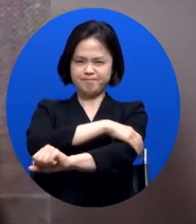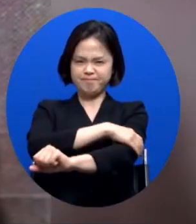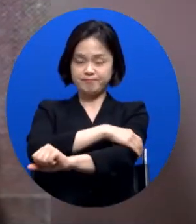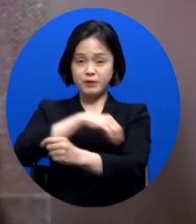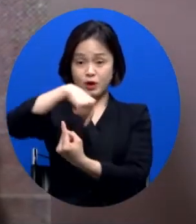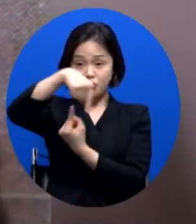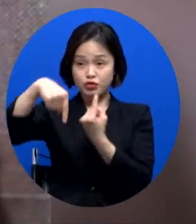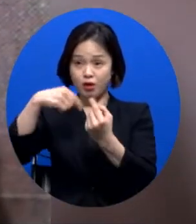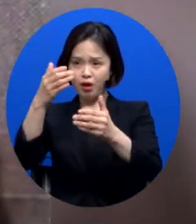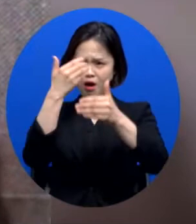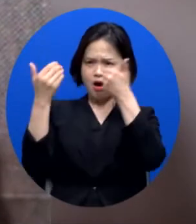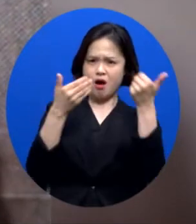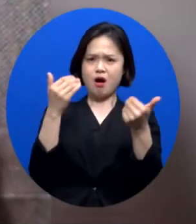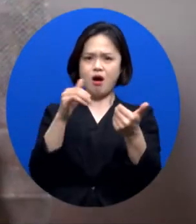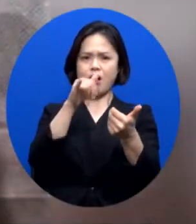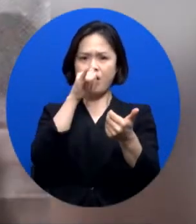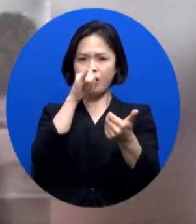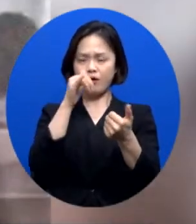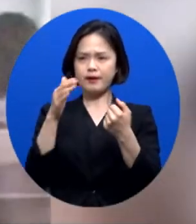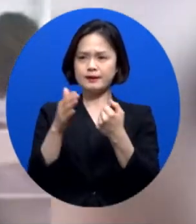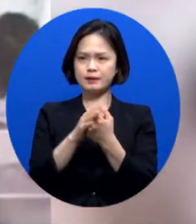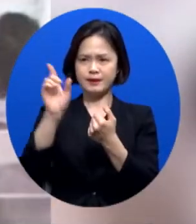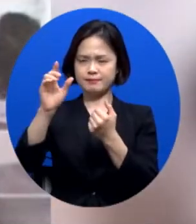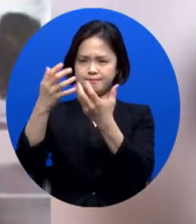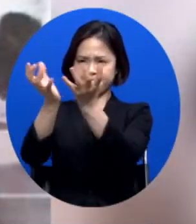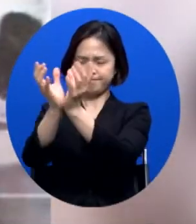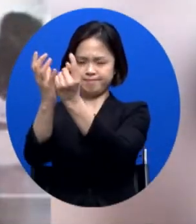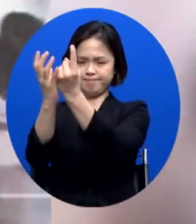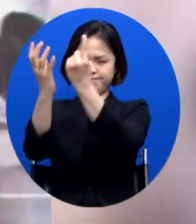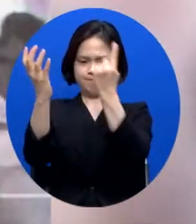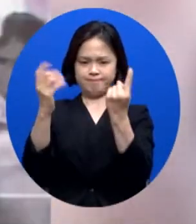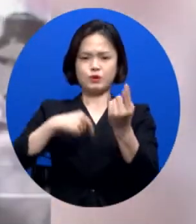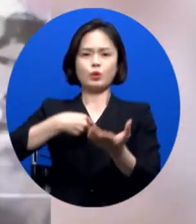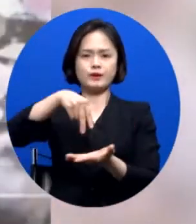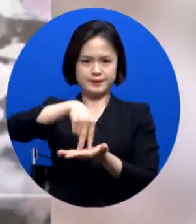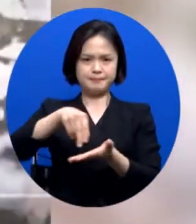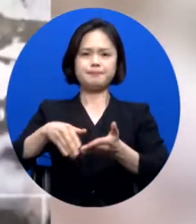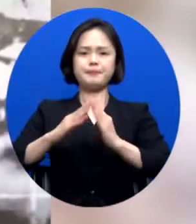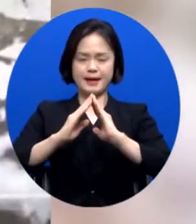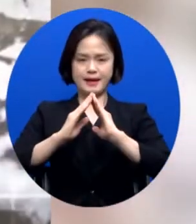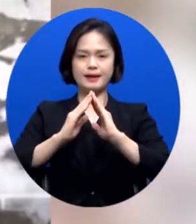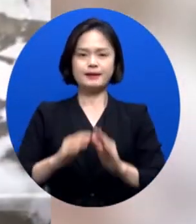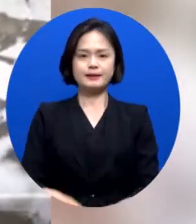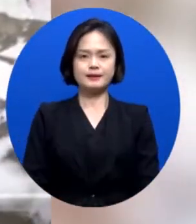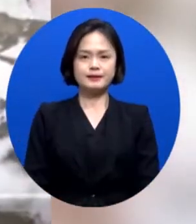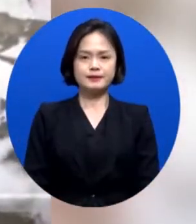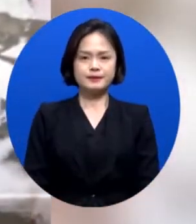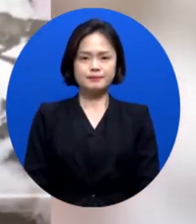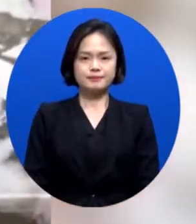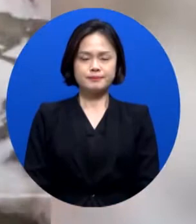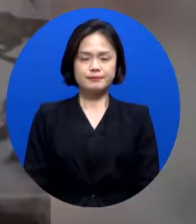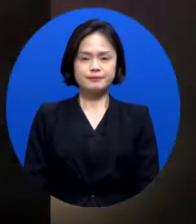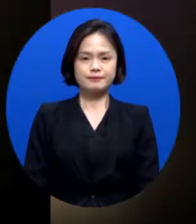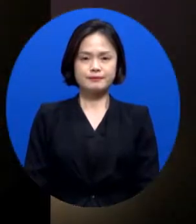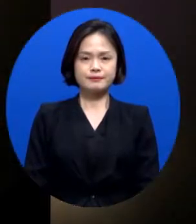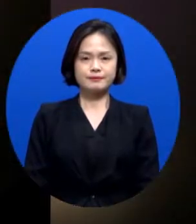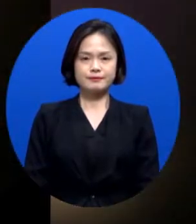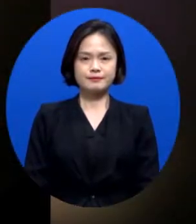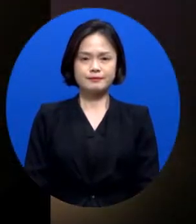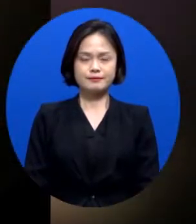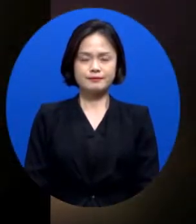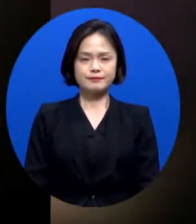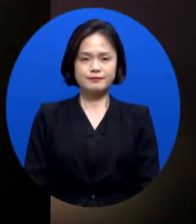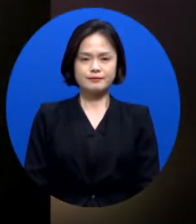원칙과 정의를 무너뜨려 다는 이유에서 입니다 당시의 한국교회에서 존경받던 성경주석